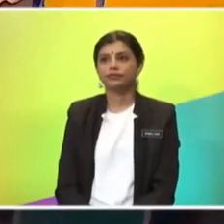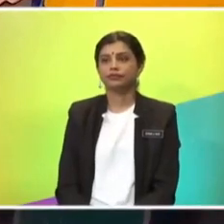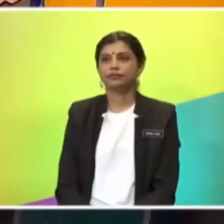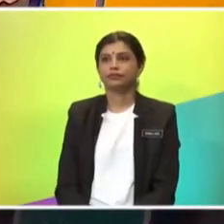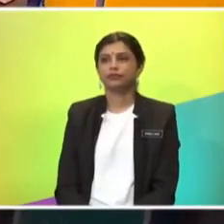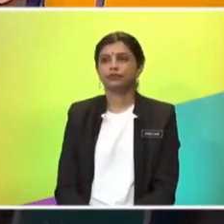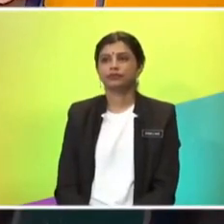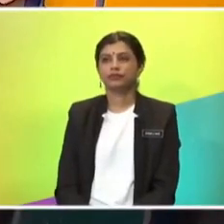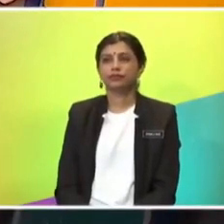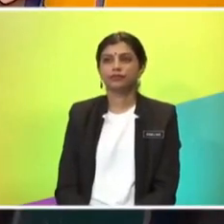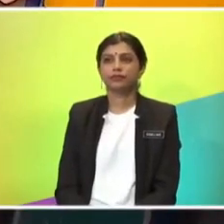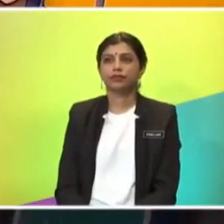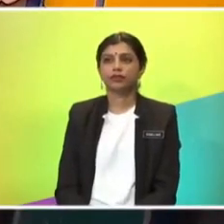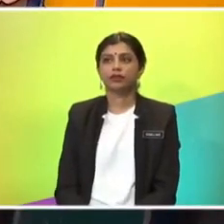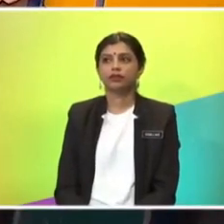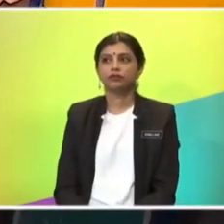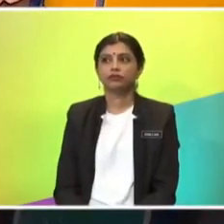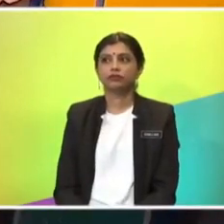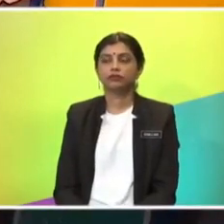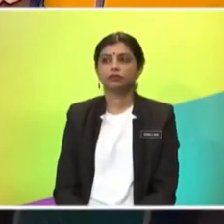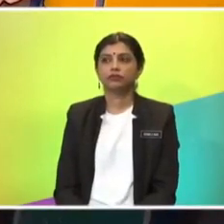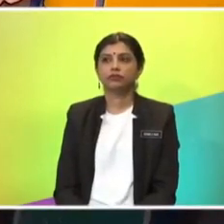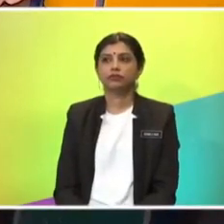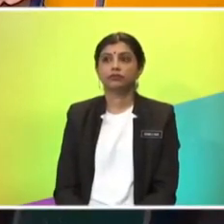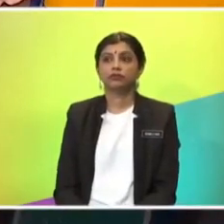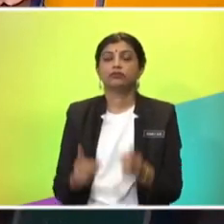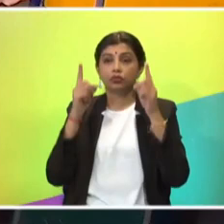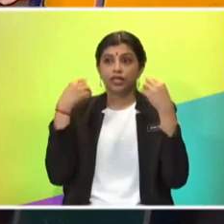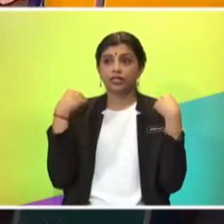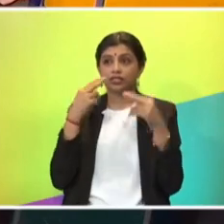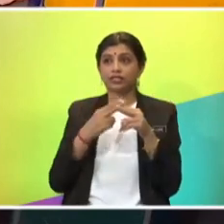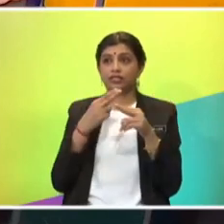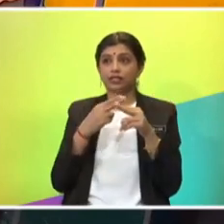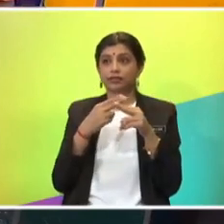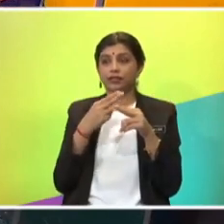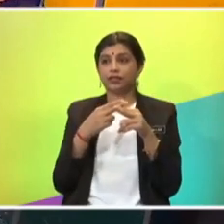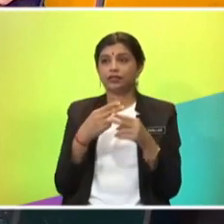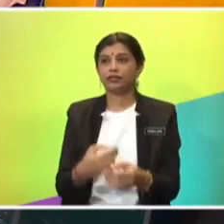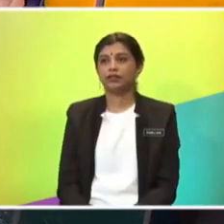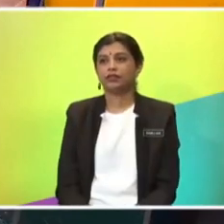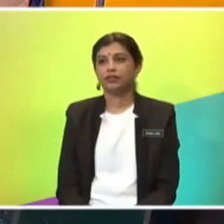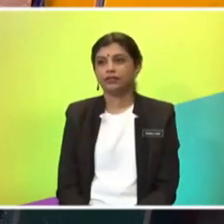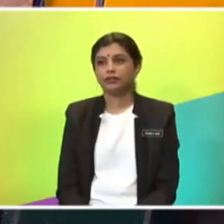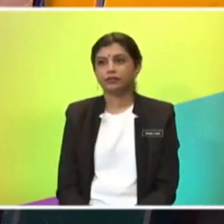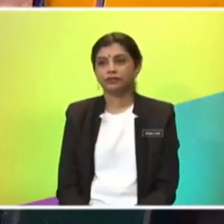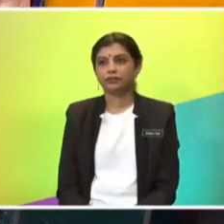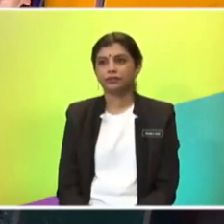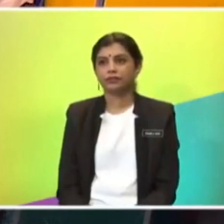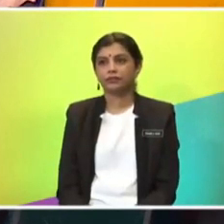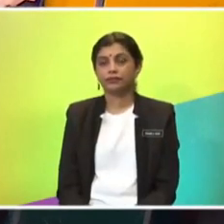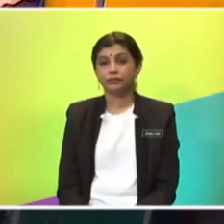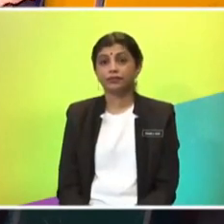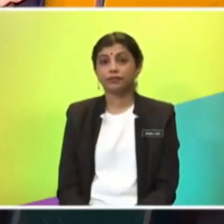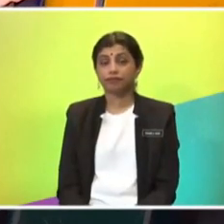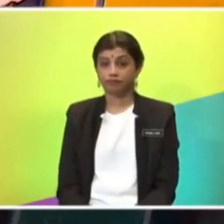kita adakah cikgu akan pilih ataupun tak, tak. Tu ada nama dia tu. Oh, dah putarkan, ada nama. Putarkan. Okey. Baik, putarkan. Di sini kita